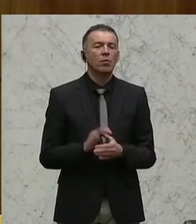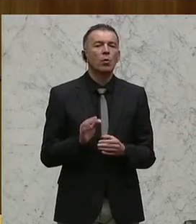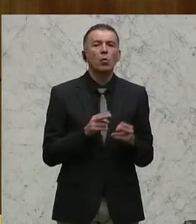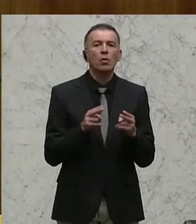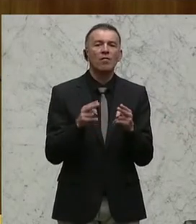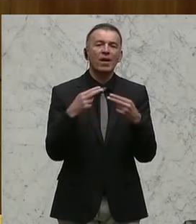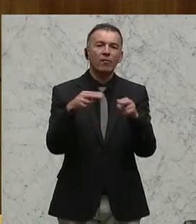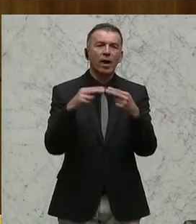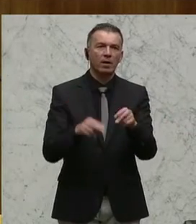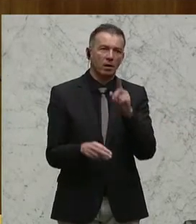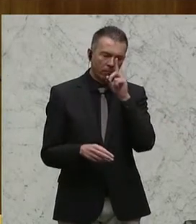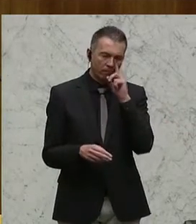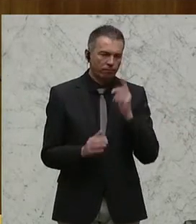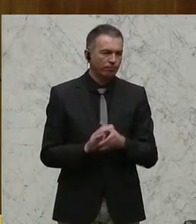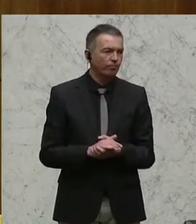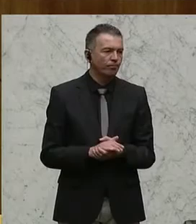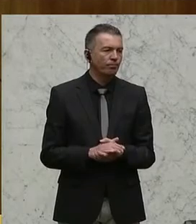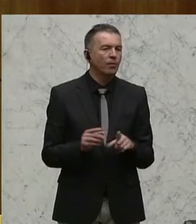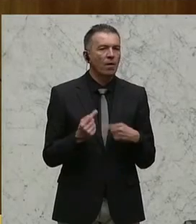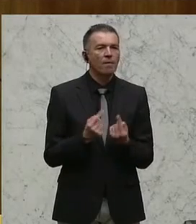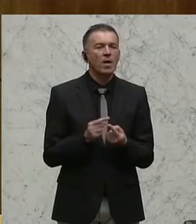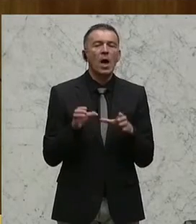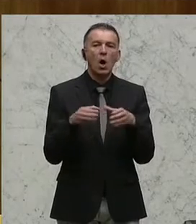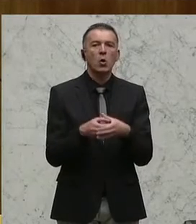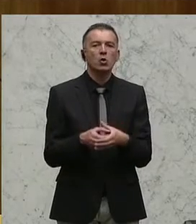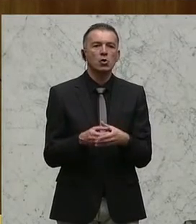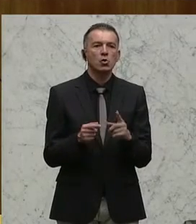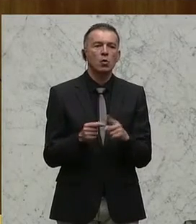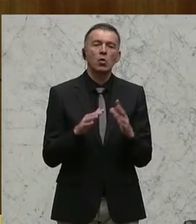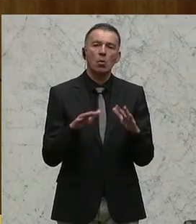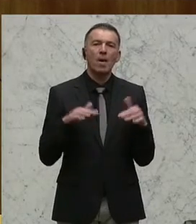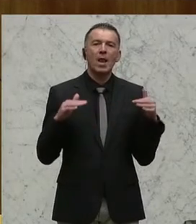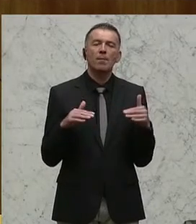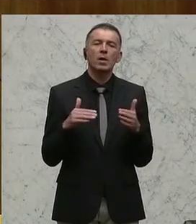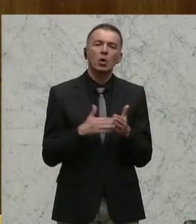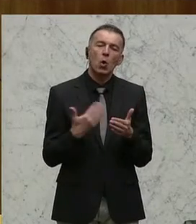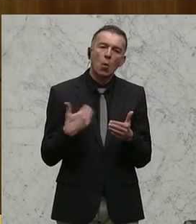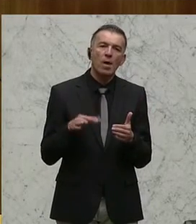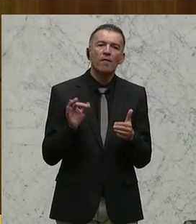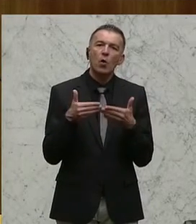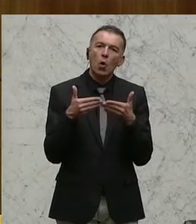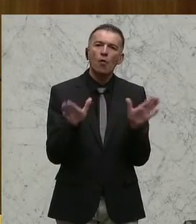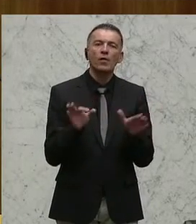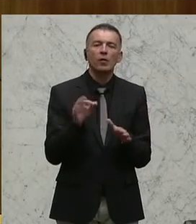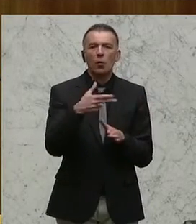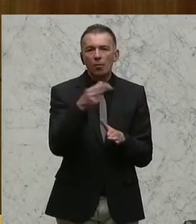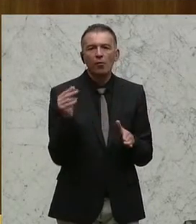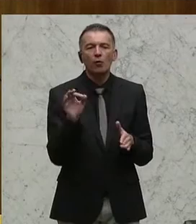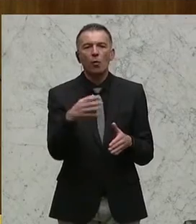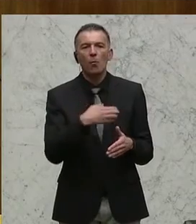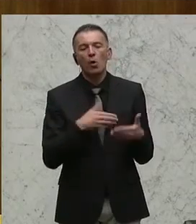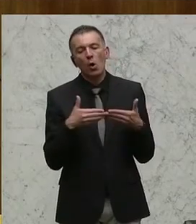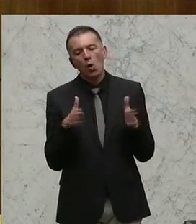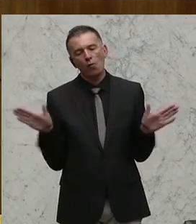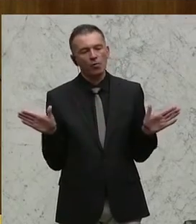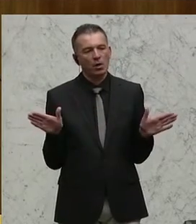guten Weg fort. In diesem Sinne würden wir den Ausschuss und das Hohe Haus noch mehr für die Öffentlichkeit, für die Bevölkerung, für unsere Bürger